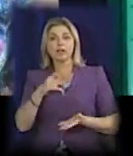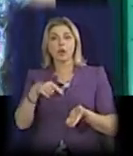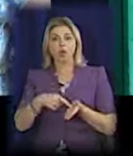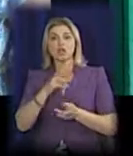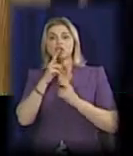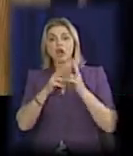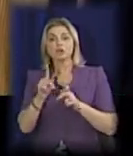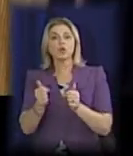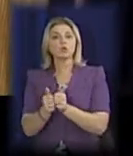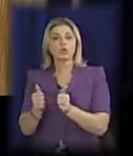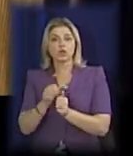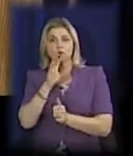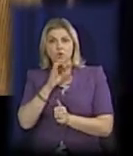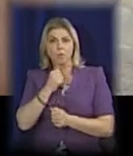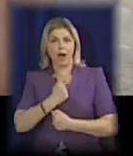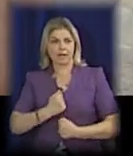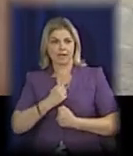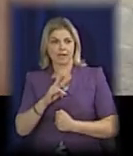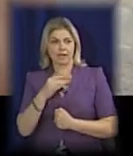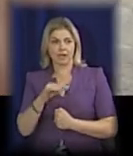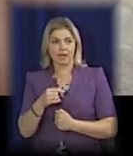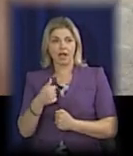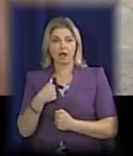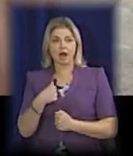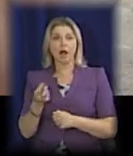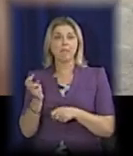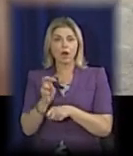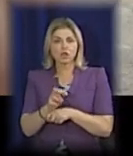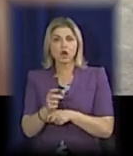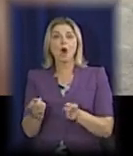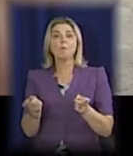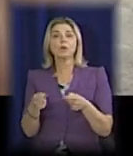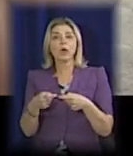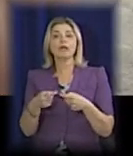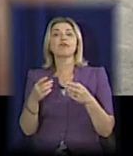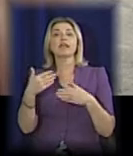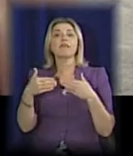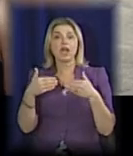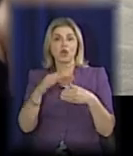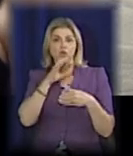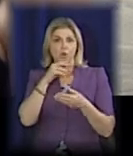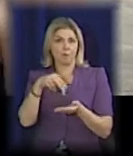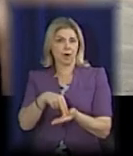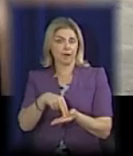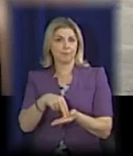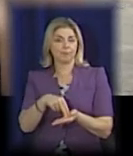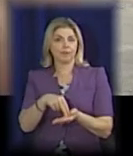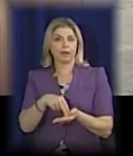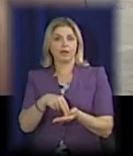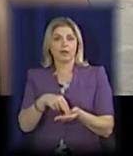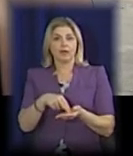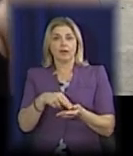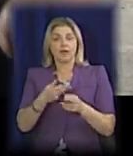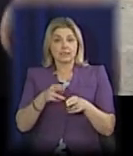сусідський собака агресивний. Я прихожу, блокована двір цією собакою. Я приходжу, двері